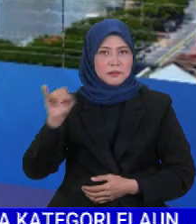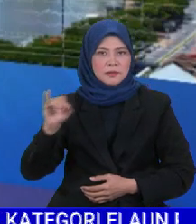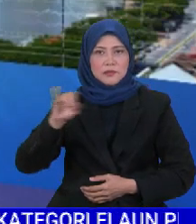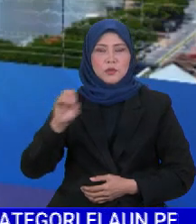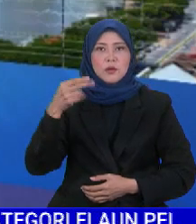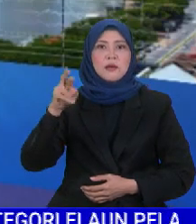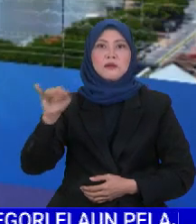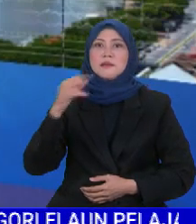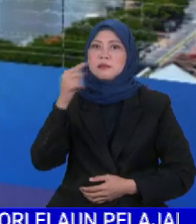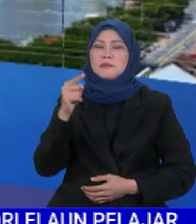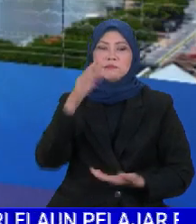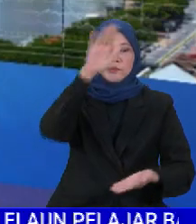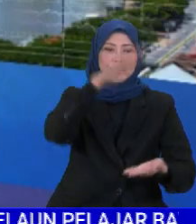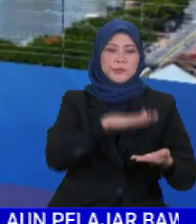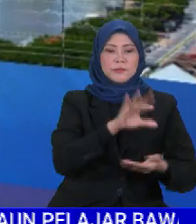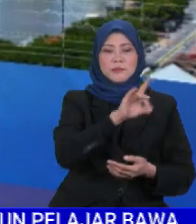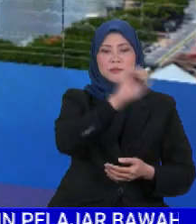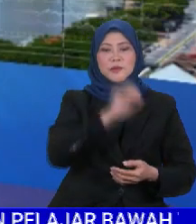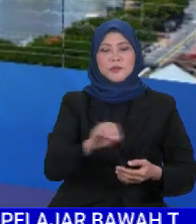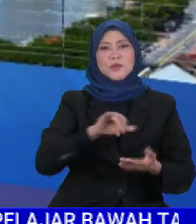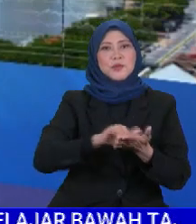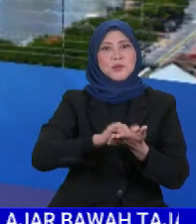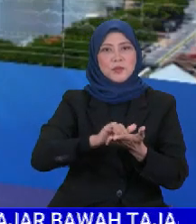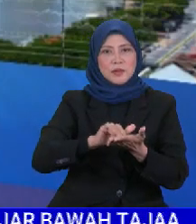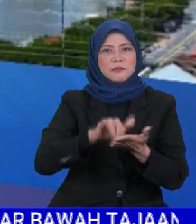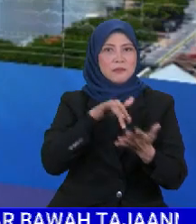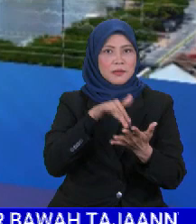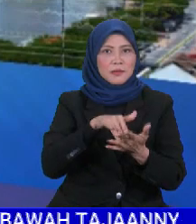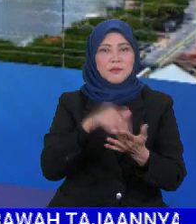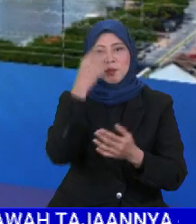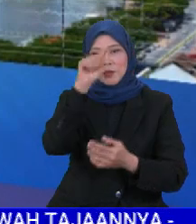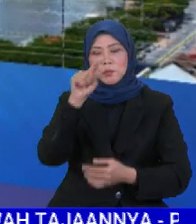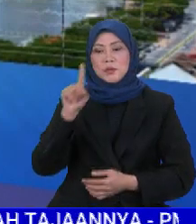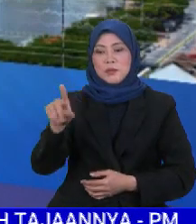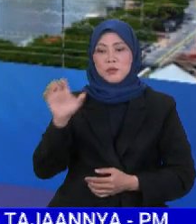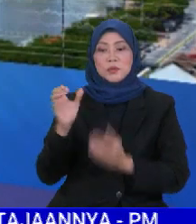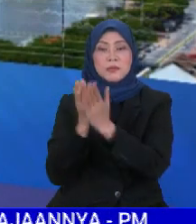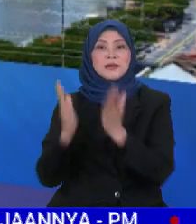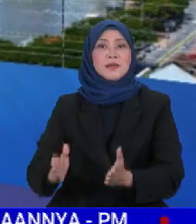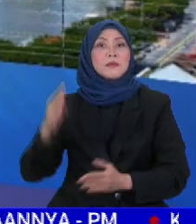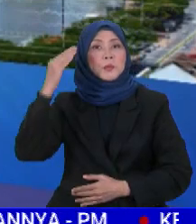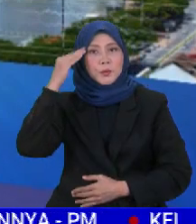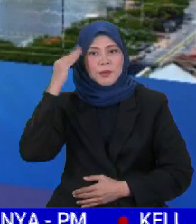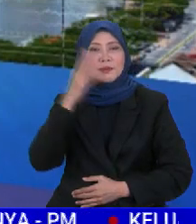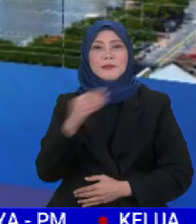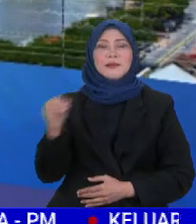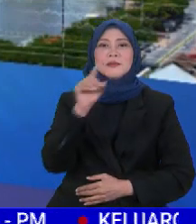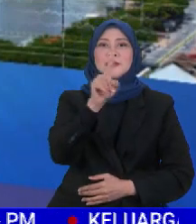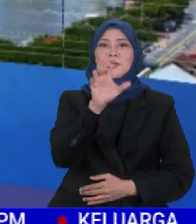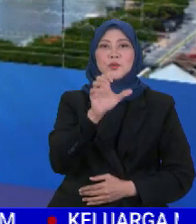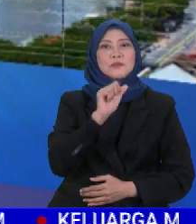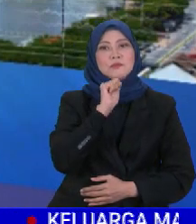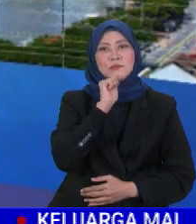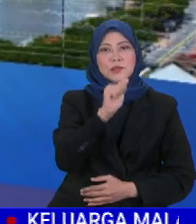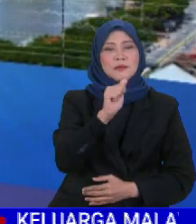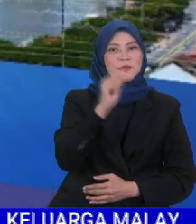iaitu pengurangan sebanyak 80% yuran pengajian untuk 100 pelajar bumi putra dan 100 bukan bumi